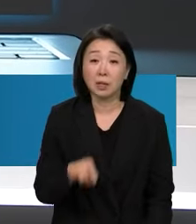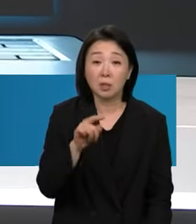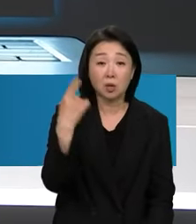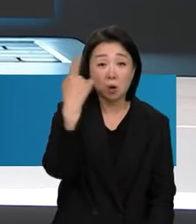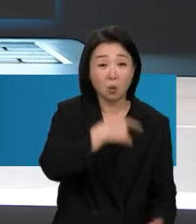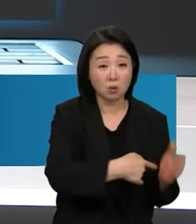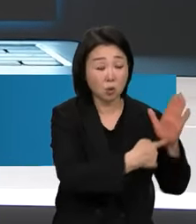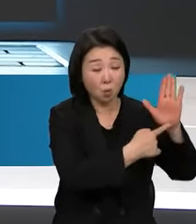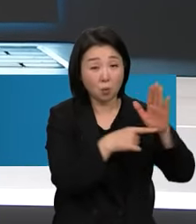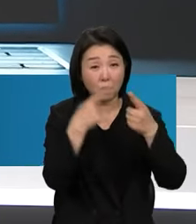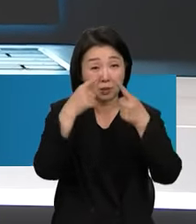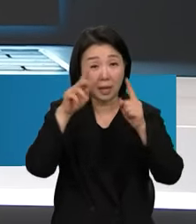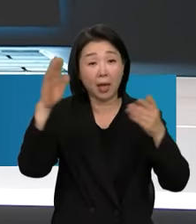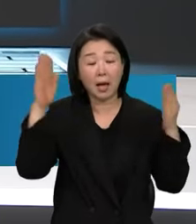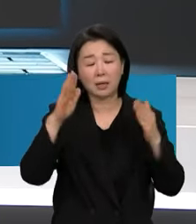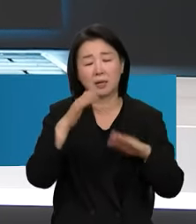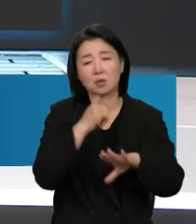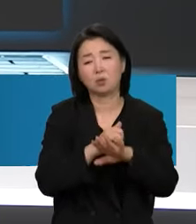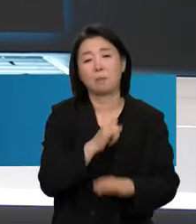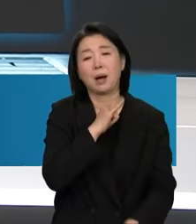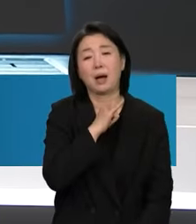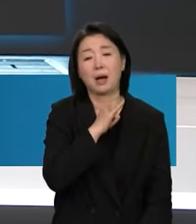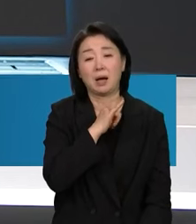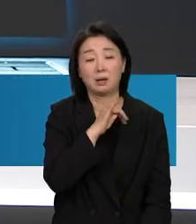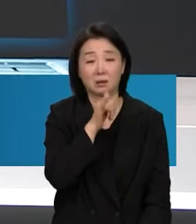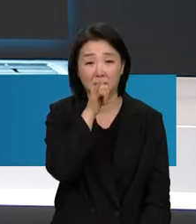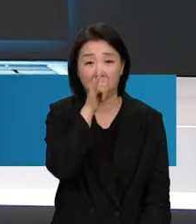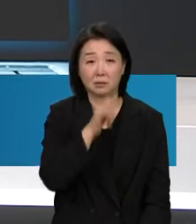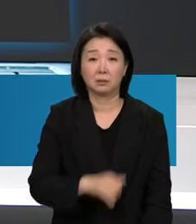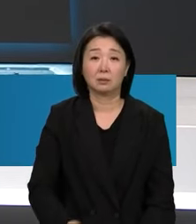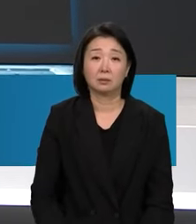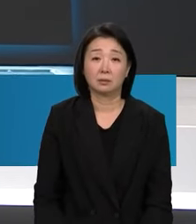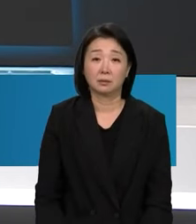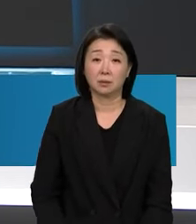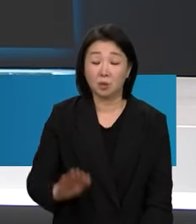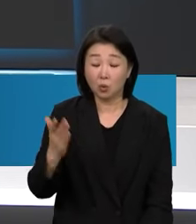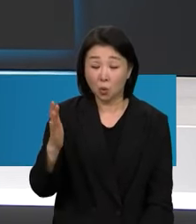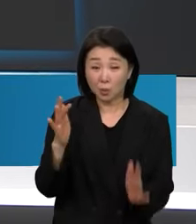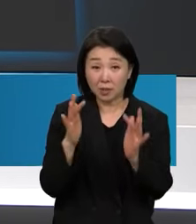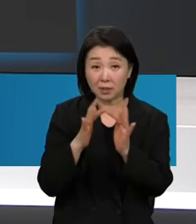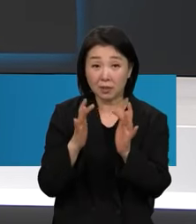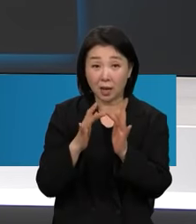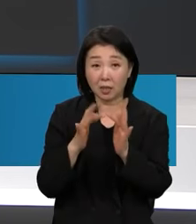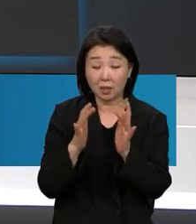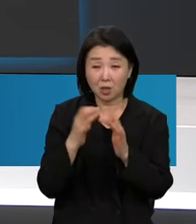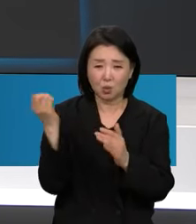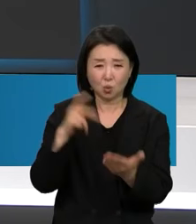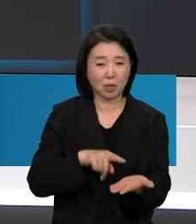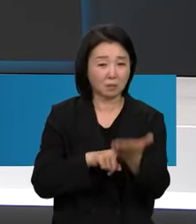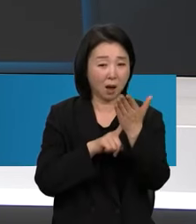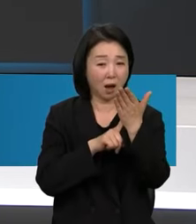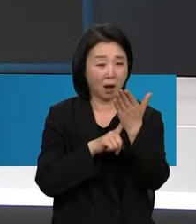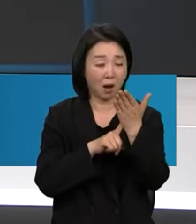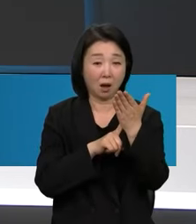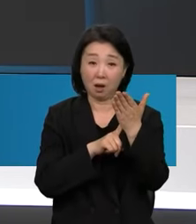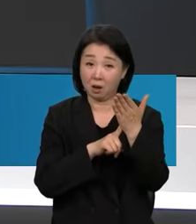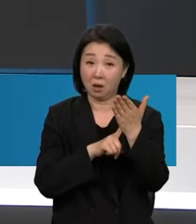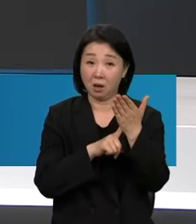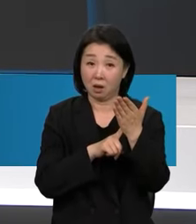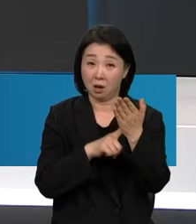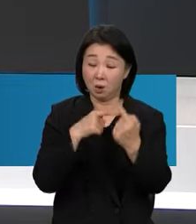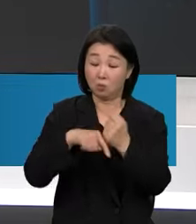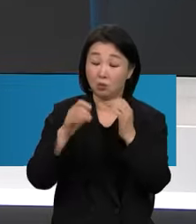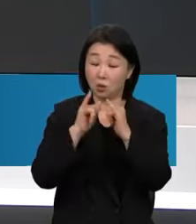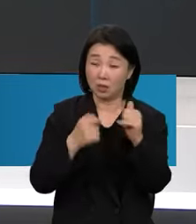얼굴이 공개된 대학생이 목숨을 잃는 일도 있었습니다 그런데 최근이 사이트가 또 등장했습니다